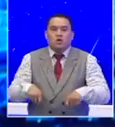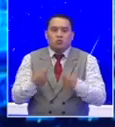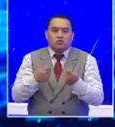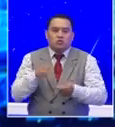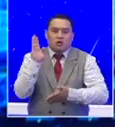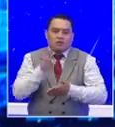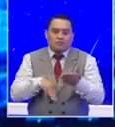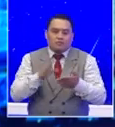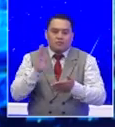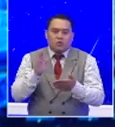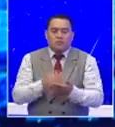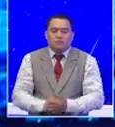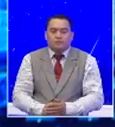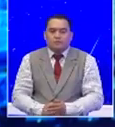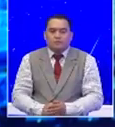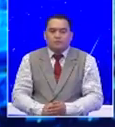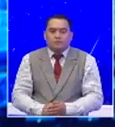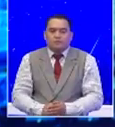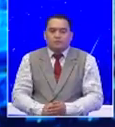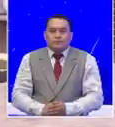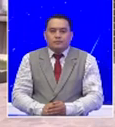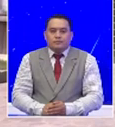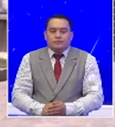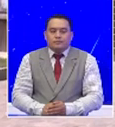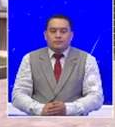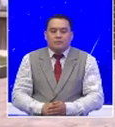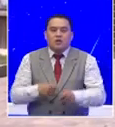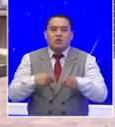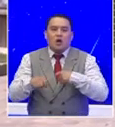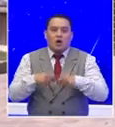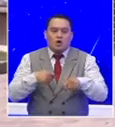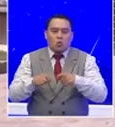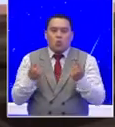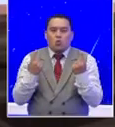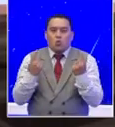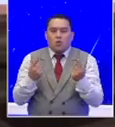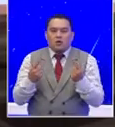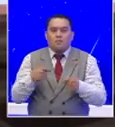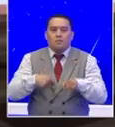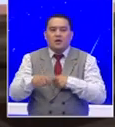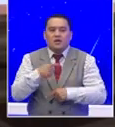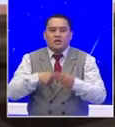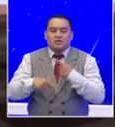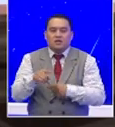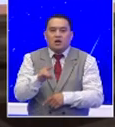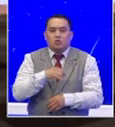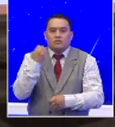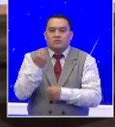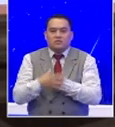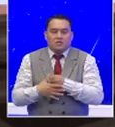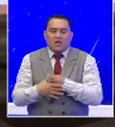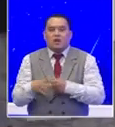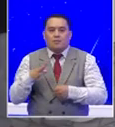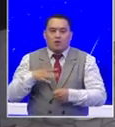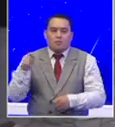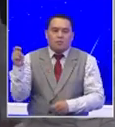саннормы, узнавал Анвар Амангельдинов. Торговый дом «ИРС» – самая крупная точка предпринимательства в райцентре. В среднем